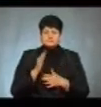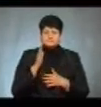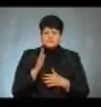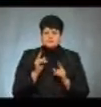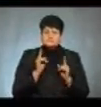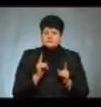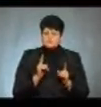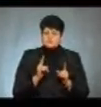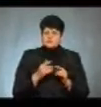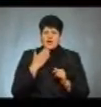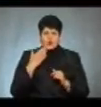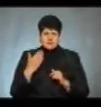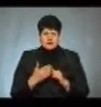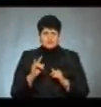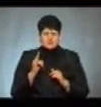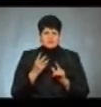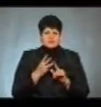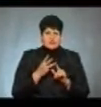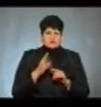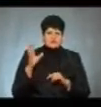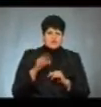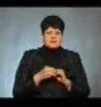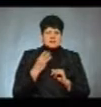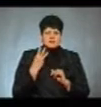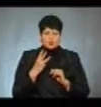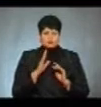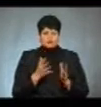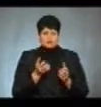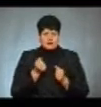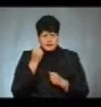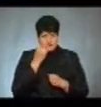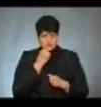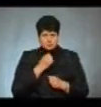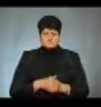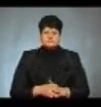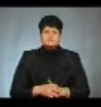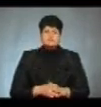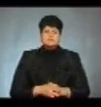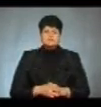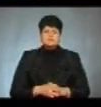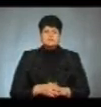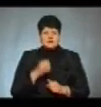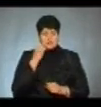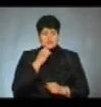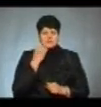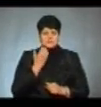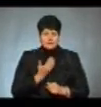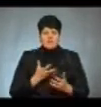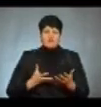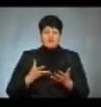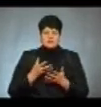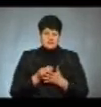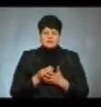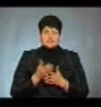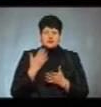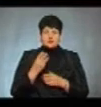тільки на останню дитину, третю, чи на всіх трьох буду отримувати. Дякую. Дякуємо вам. Дякуємо вам. Виплата, якщо у